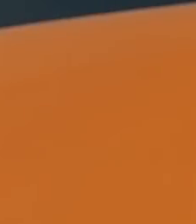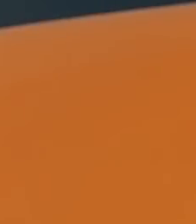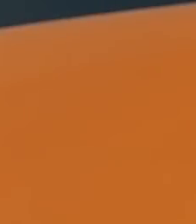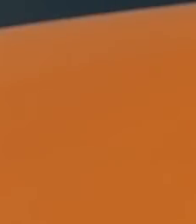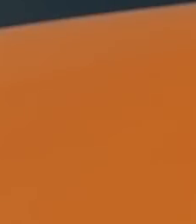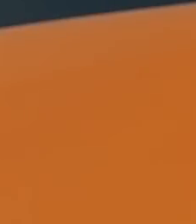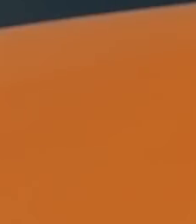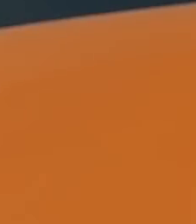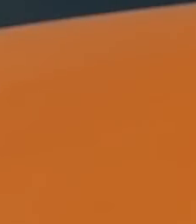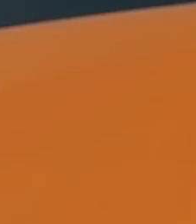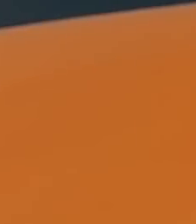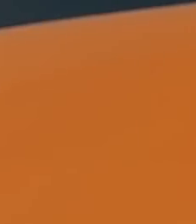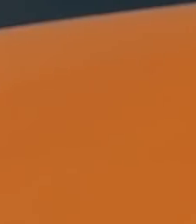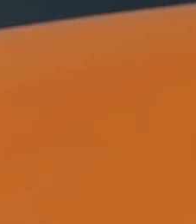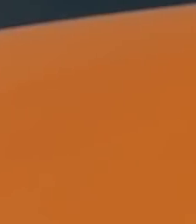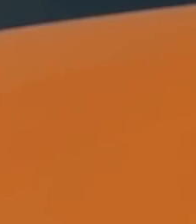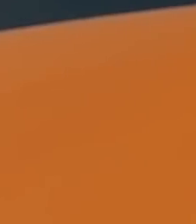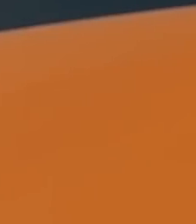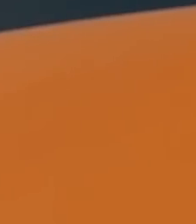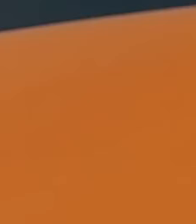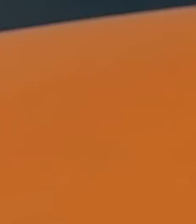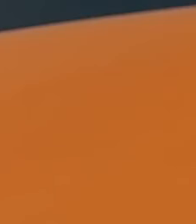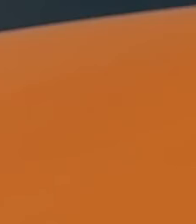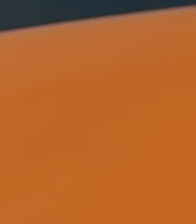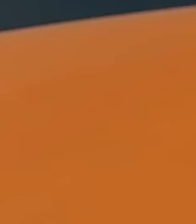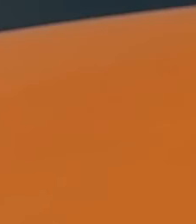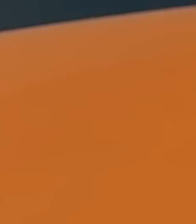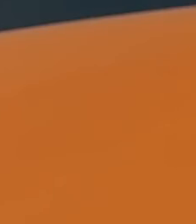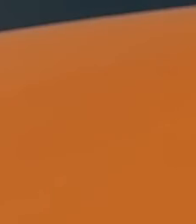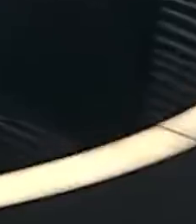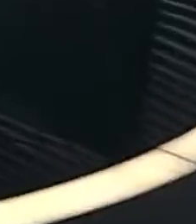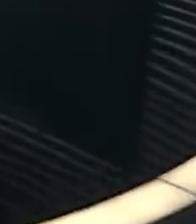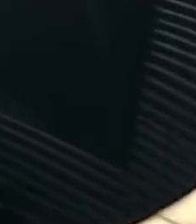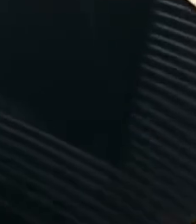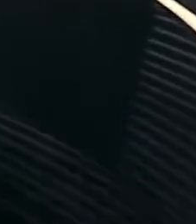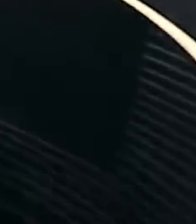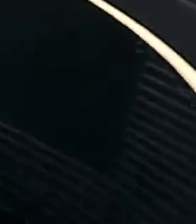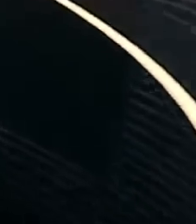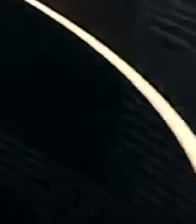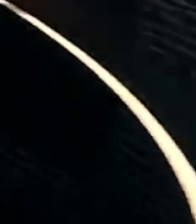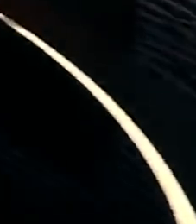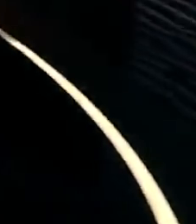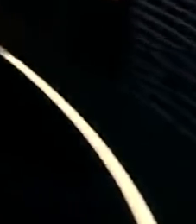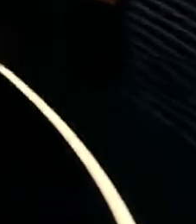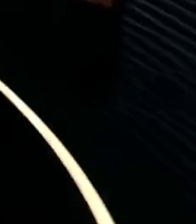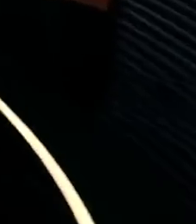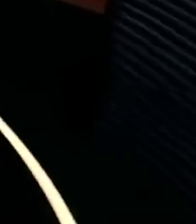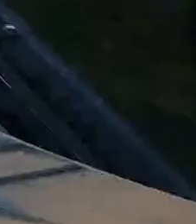Ana haber bültenimizin sonuna geldik. Yarın akşam görüşmek üzere. İyi akşamlar.